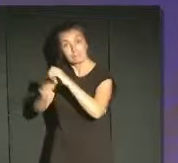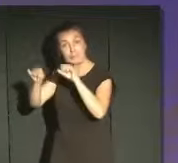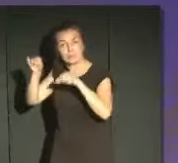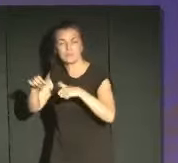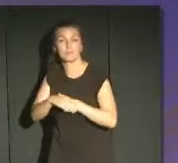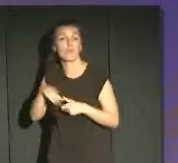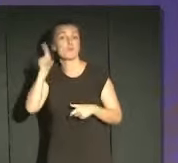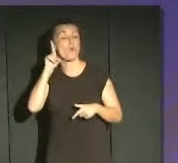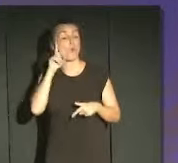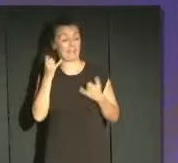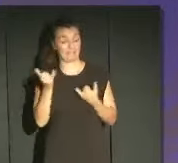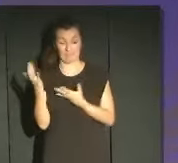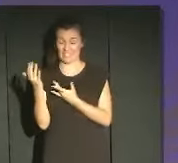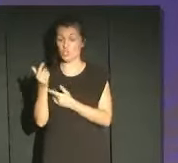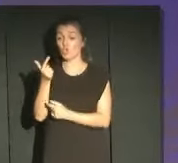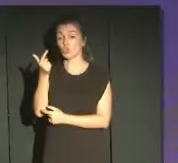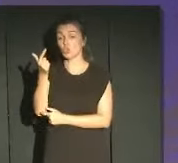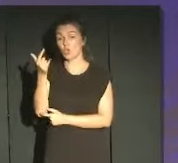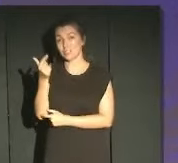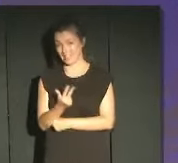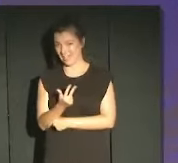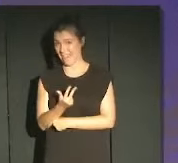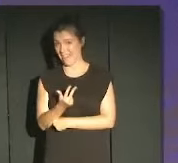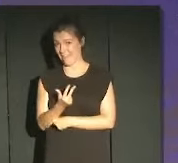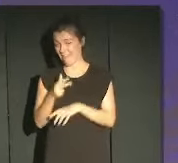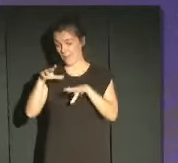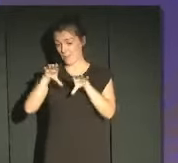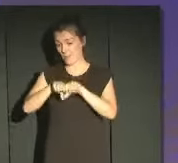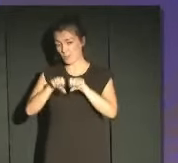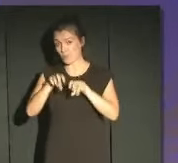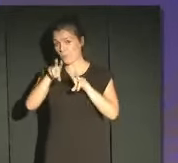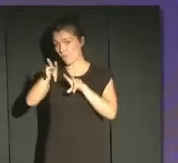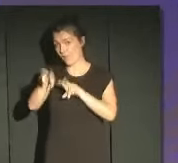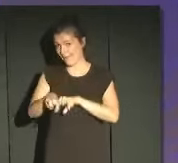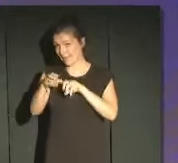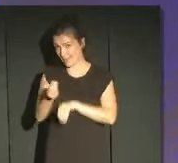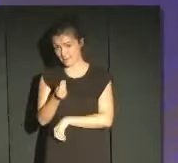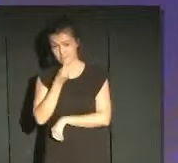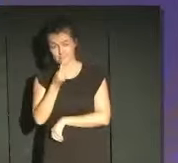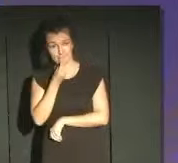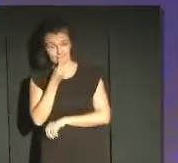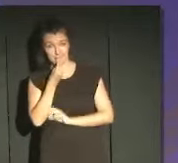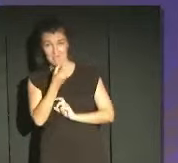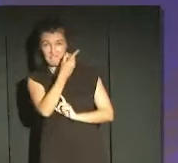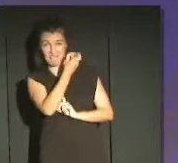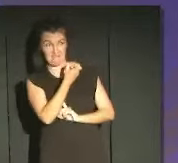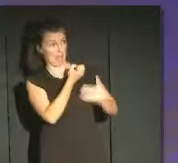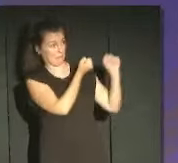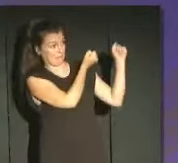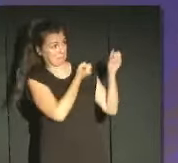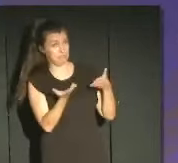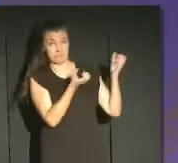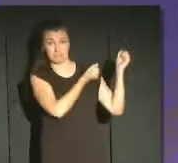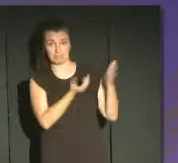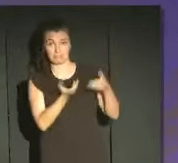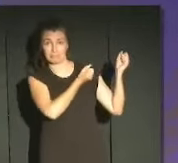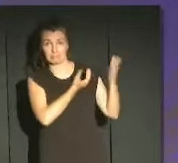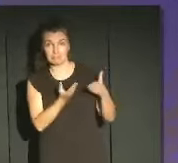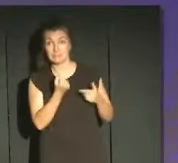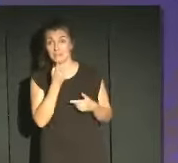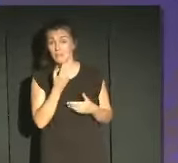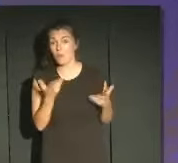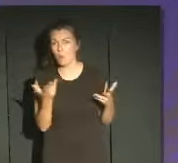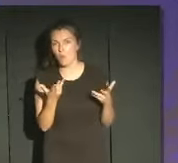Martinique 2 tiers environ des produits agricoles qui sont consommés sont en réalité importés ça démontre